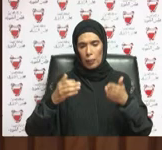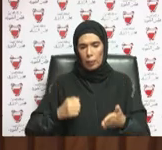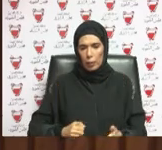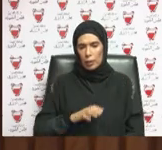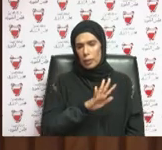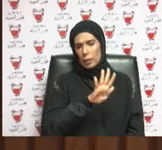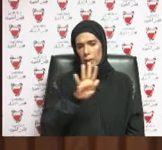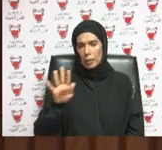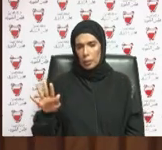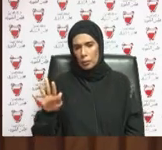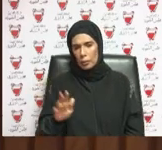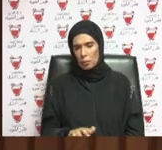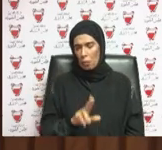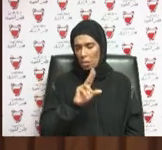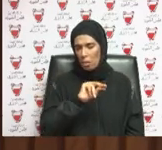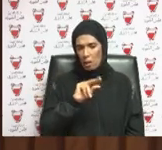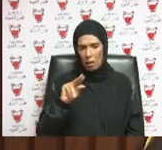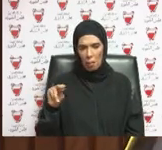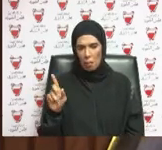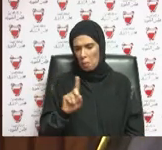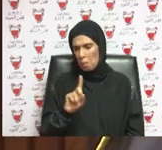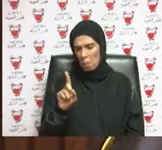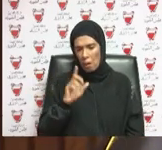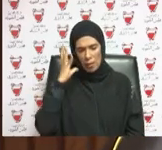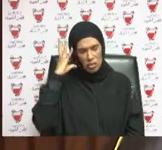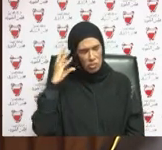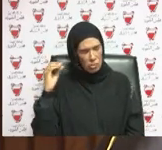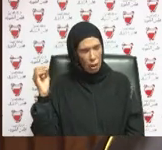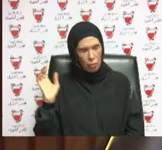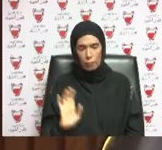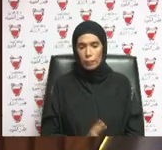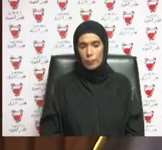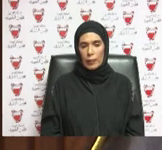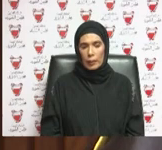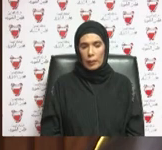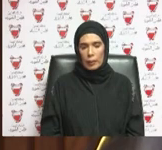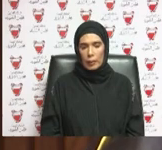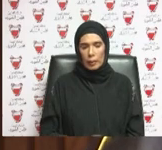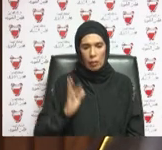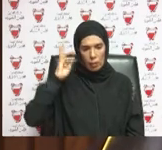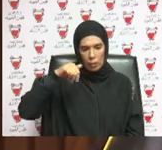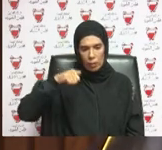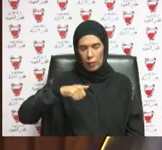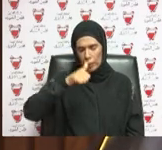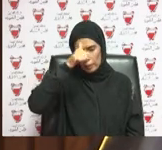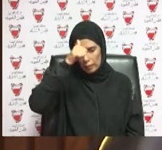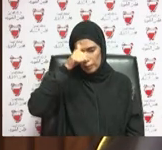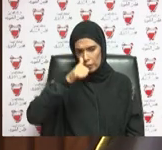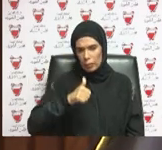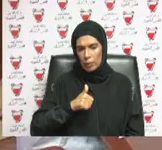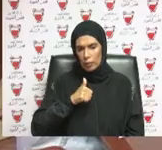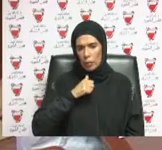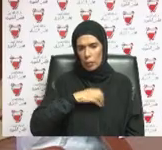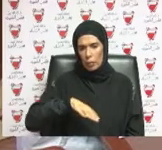وشعبها، فمثله لا ينسى أبدا. خالص العزاء والمواساة إلى